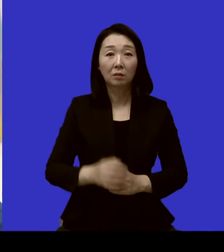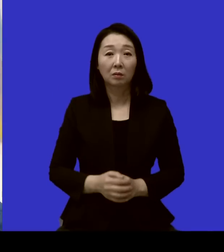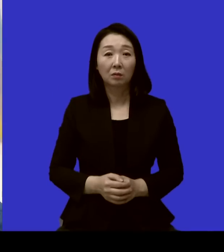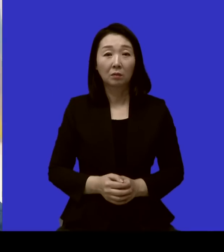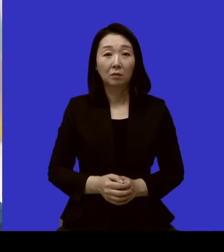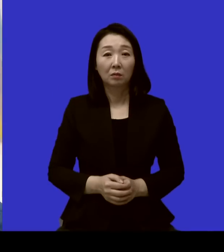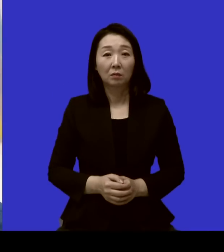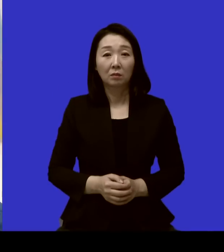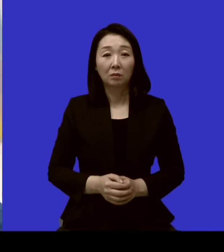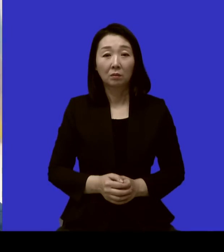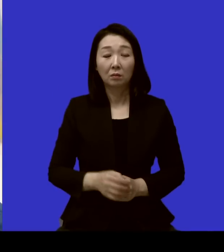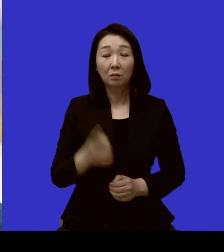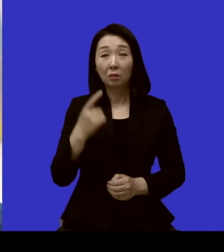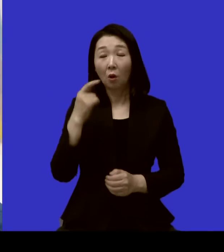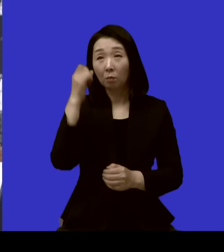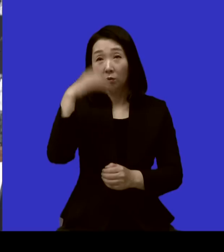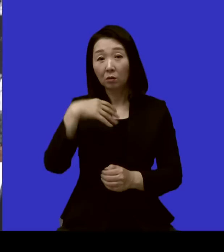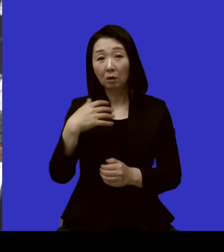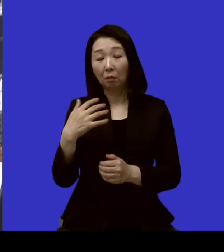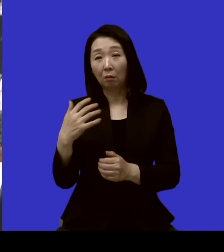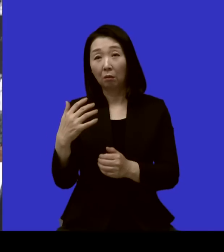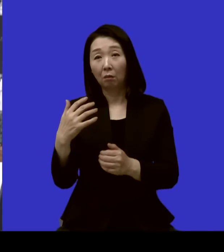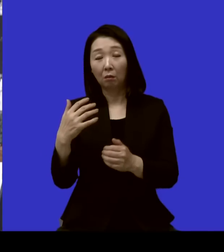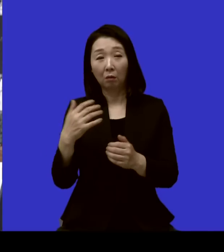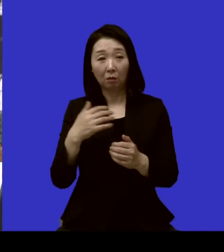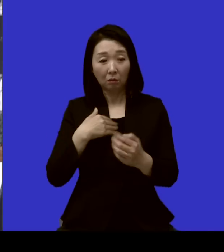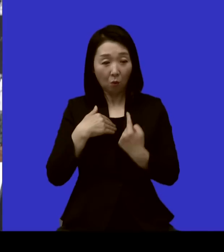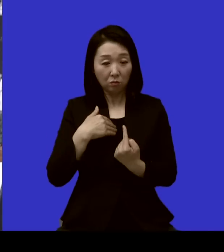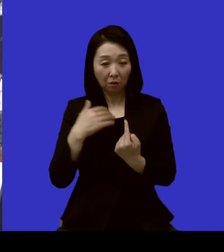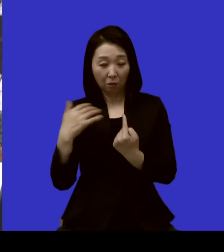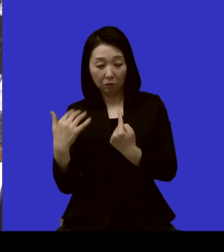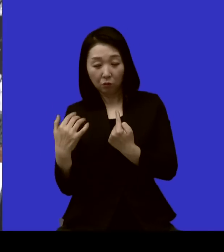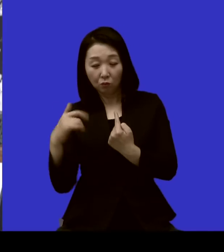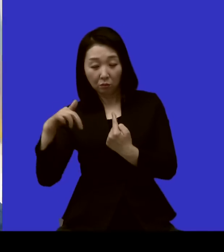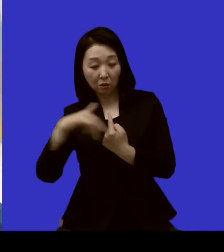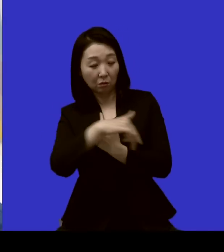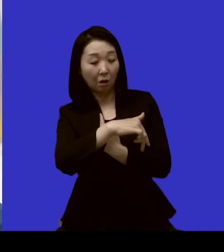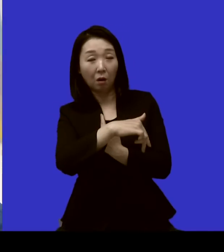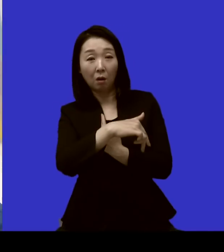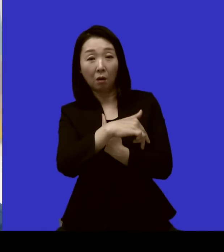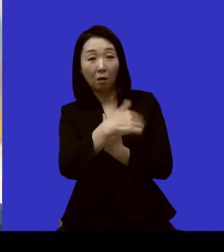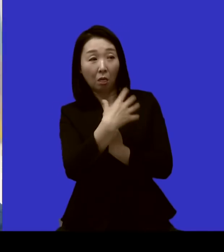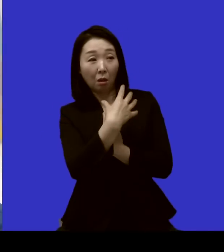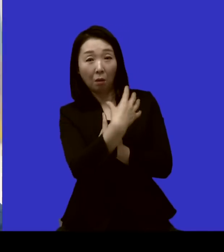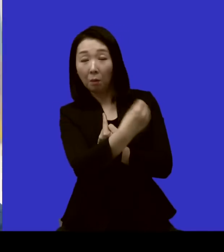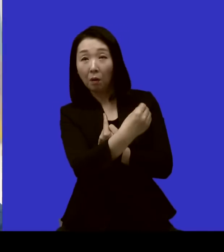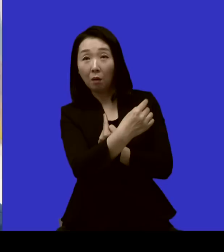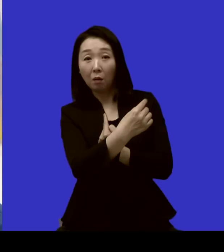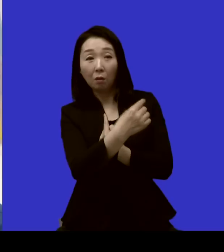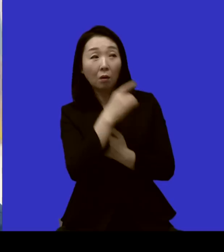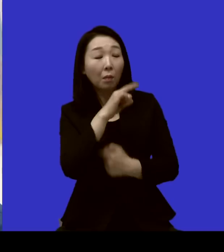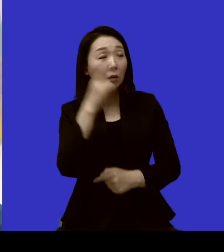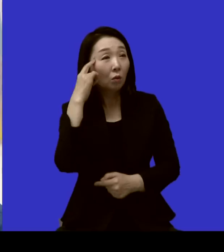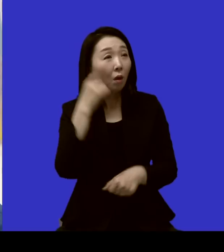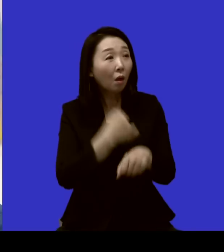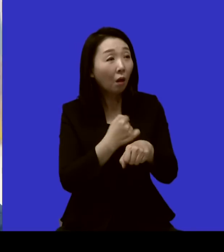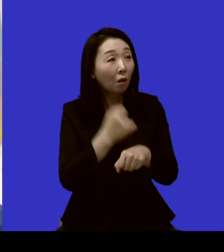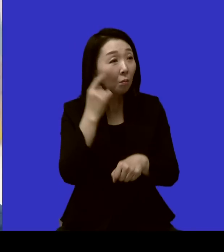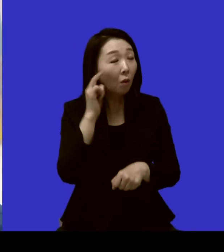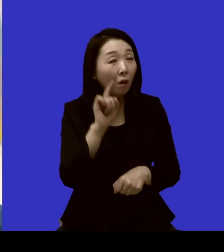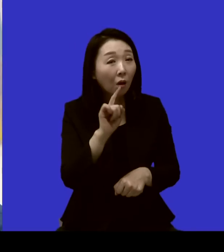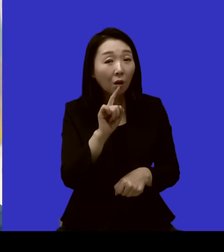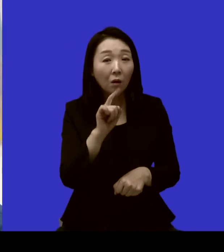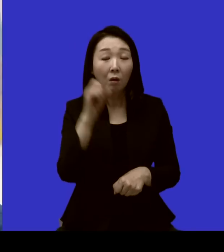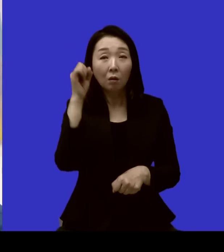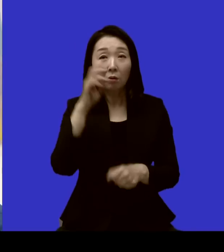근데 바로 제 옆을 지나가는 거예요. 7 친구들 전부가. 오. 그래서 저는 이제 말도 걸었고 네. 왜 뭐 하냐 이러고 했는데 그냥